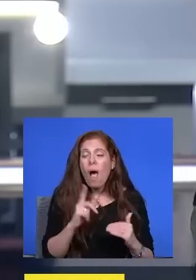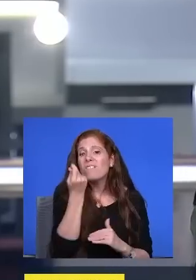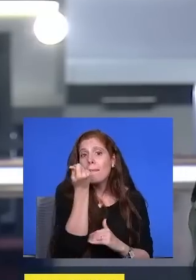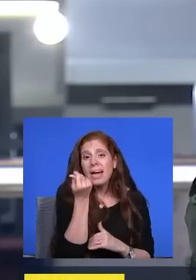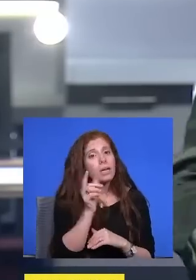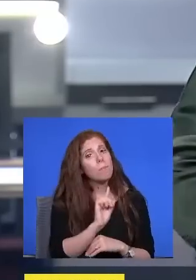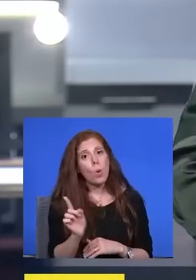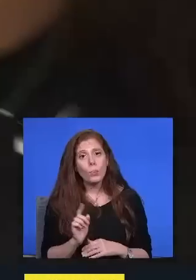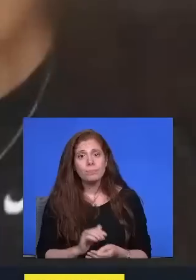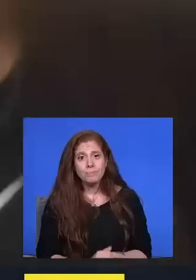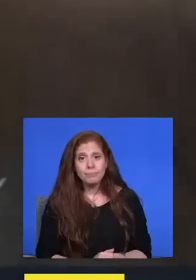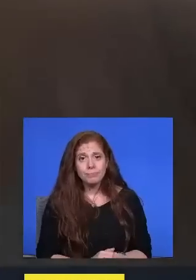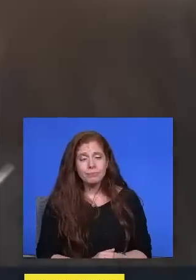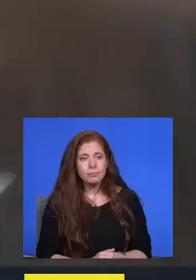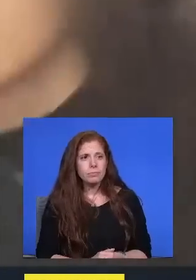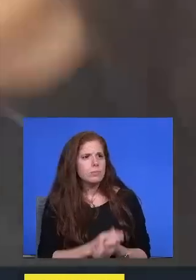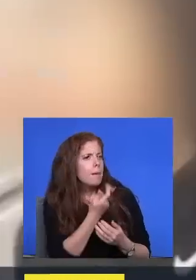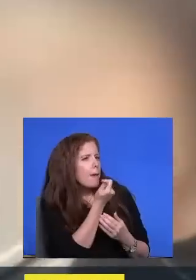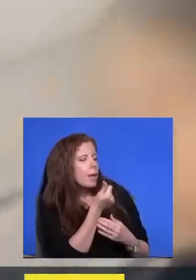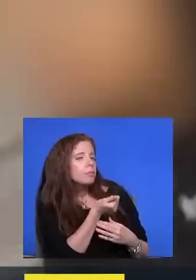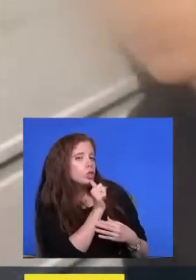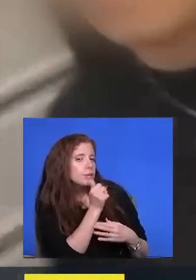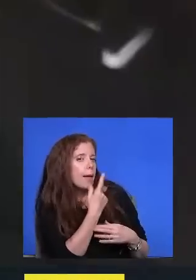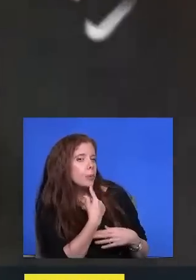לא. מה עם המחירים בשתייה